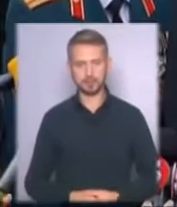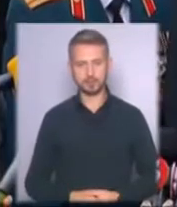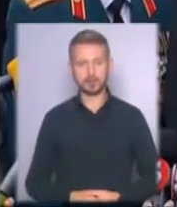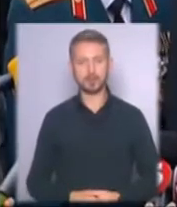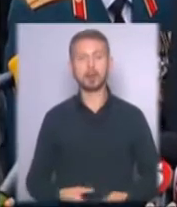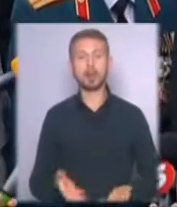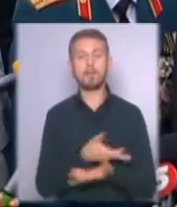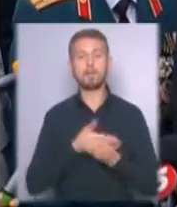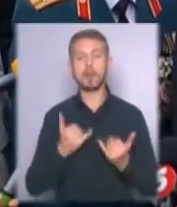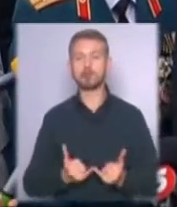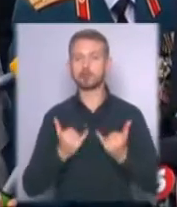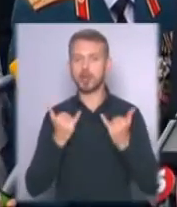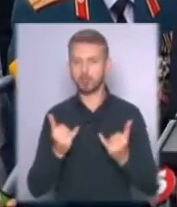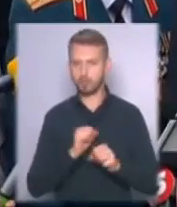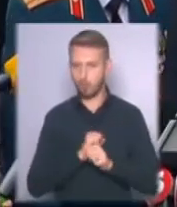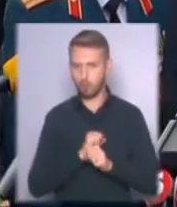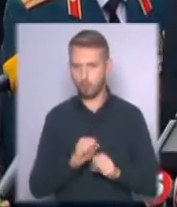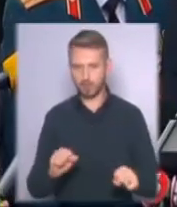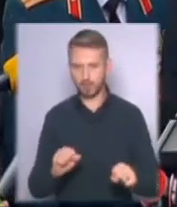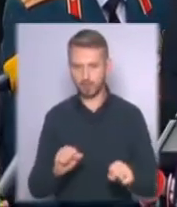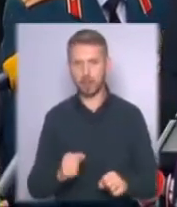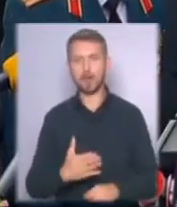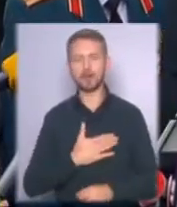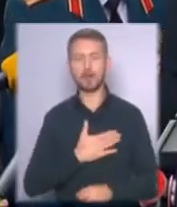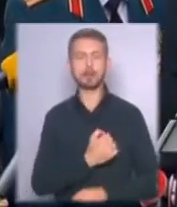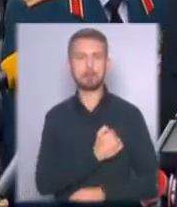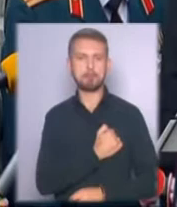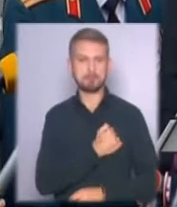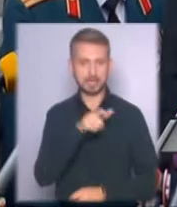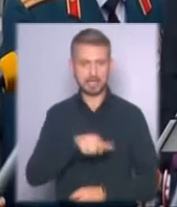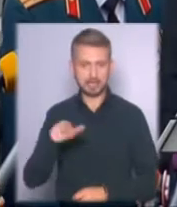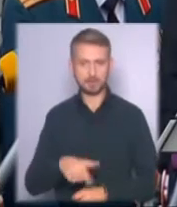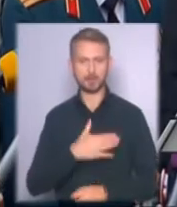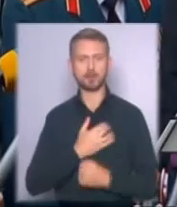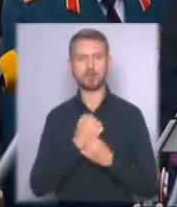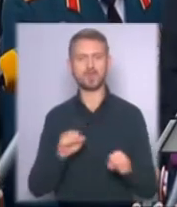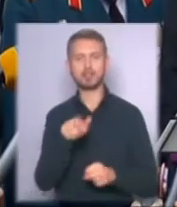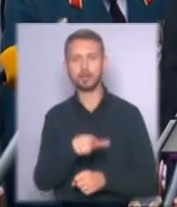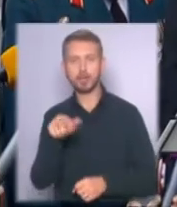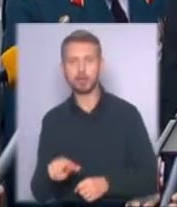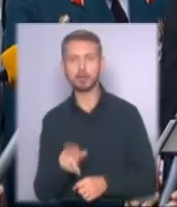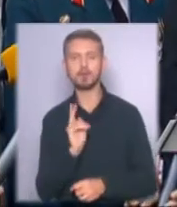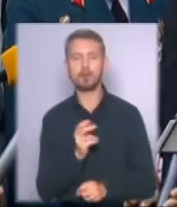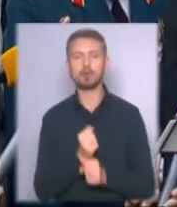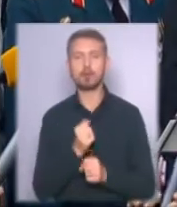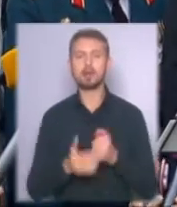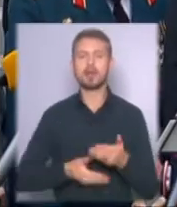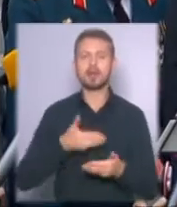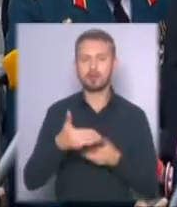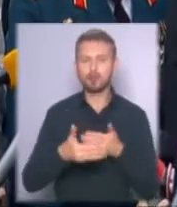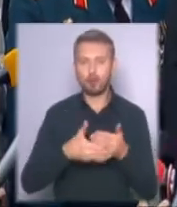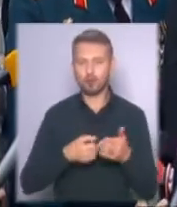Ми шануємо подвиг наших бійців, наших визволителів, які зробили крок до звільнення